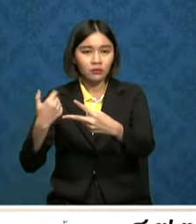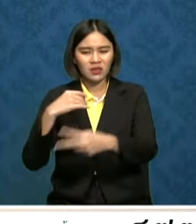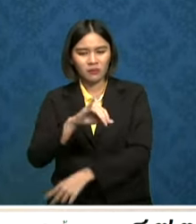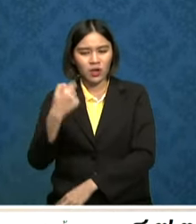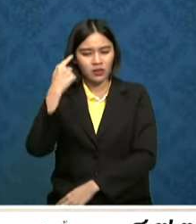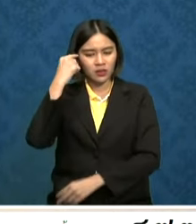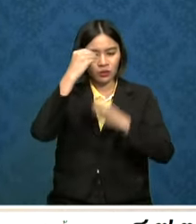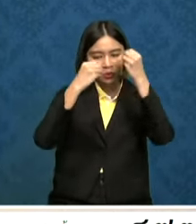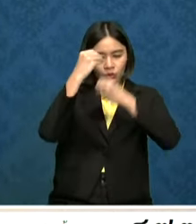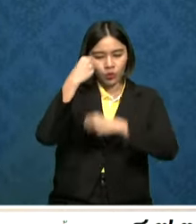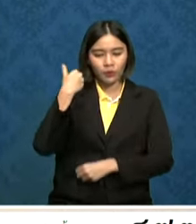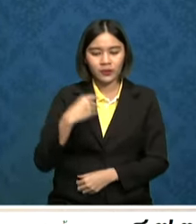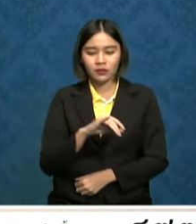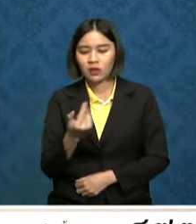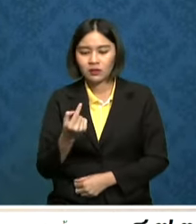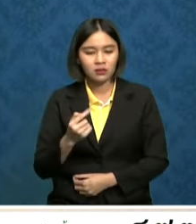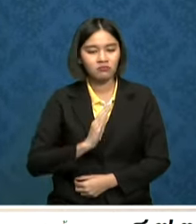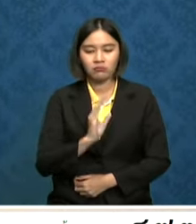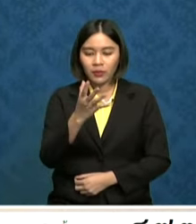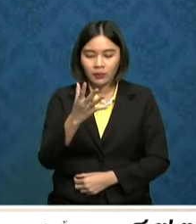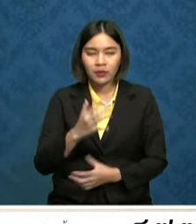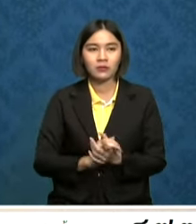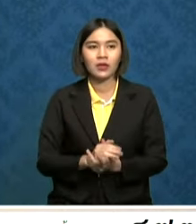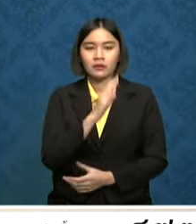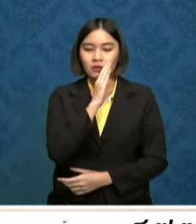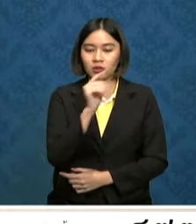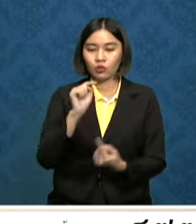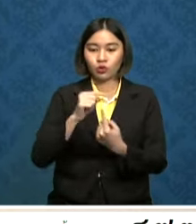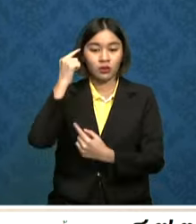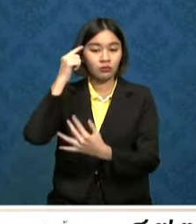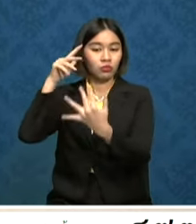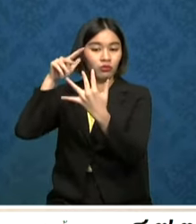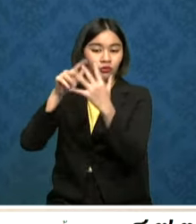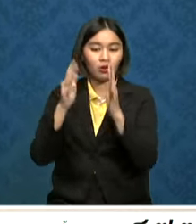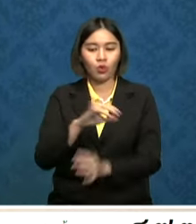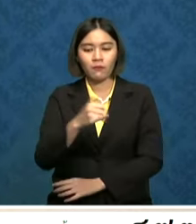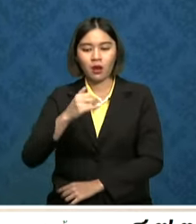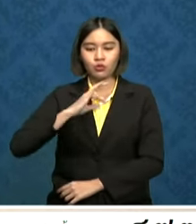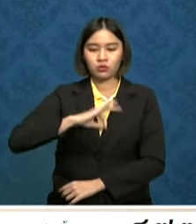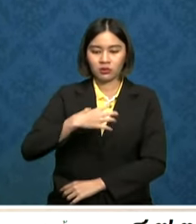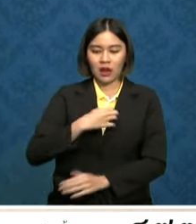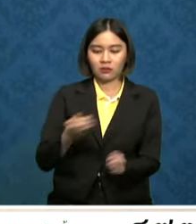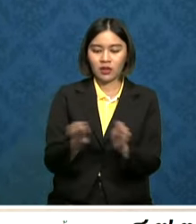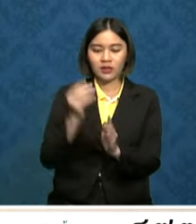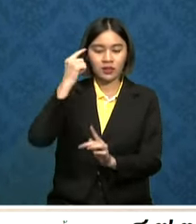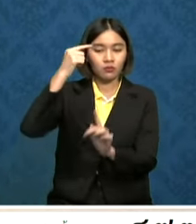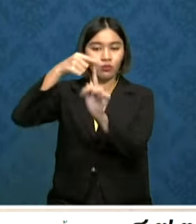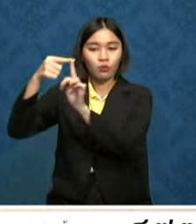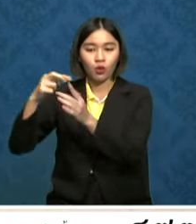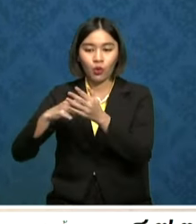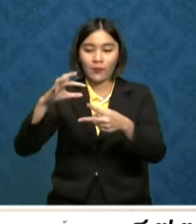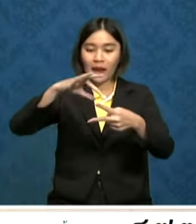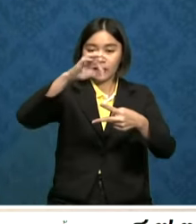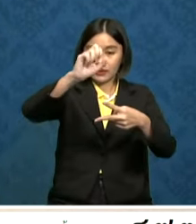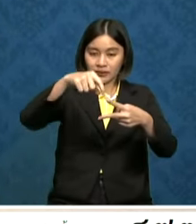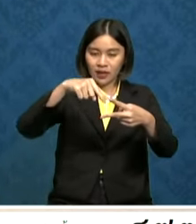างความสับสนได้หรือว่าอาจจะมีความไม่เป็นธรรมที่เกิดขึ้นได้ถ้าเกิดในเชิงจิตวิทยาคนอาจจะรู้สึกว่าอยากจะลงคะแนนในเชิงบวกคือโหวต yes มากกว่